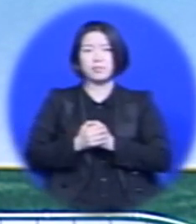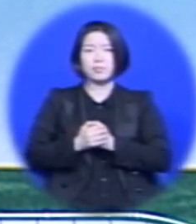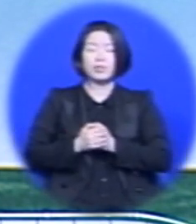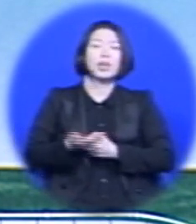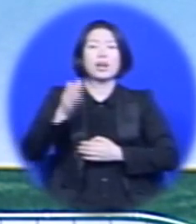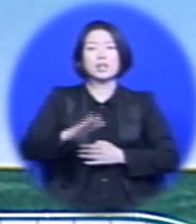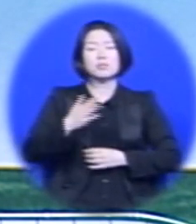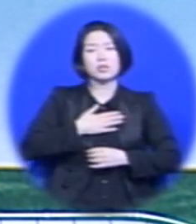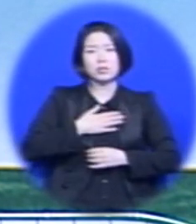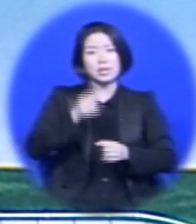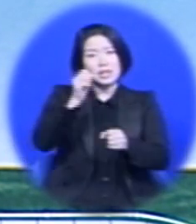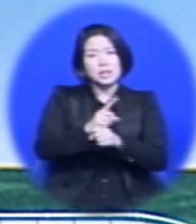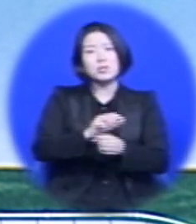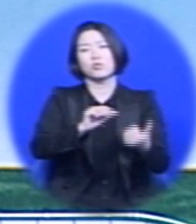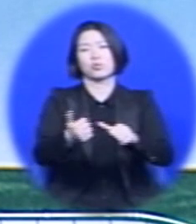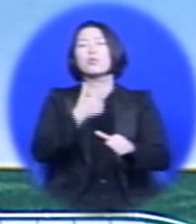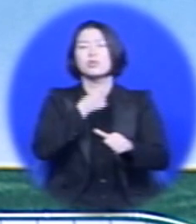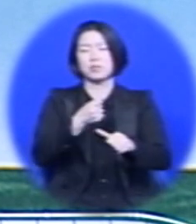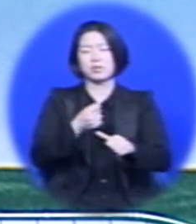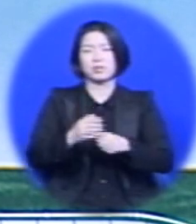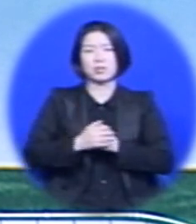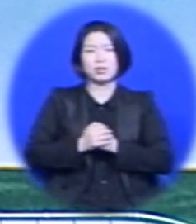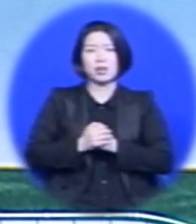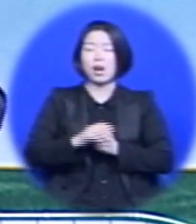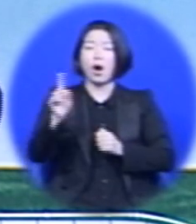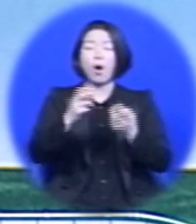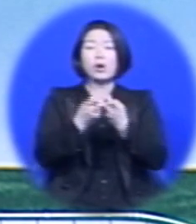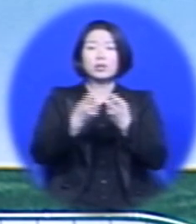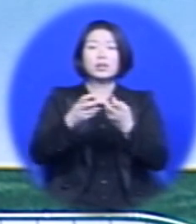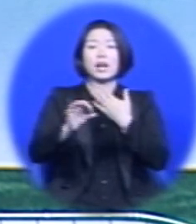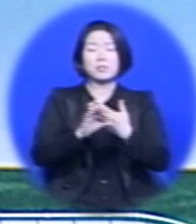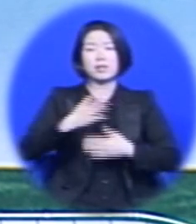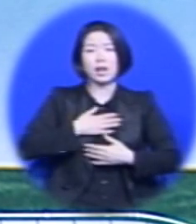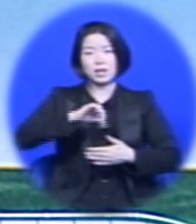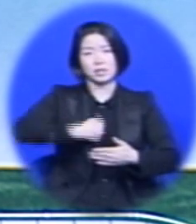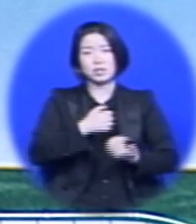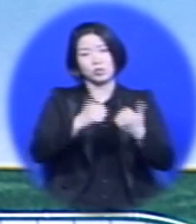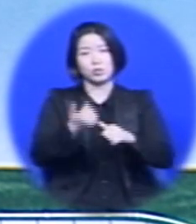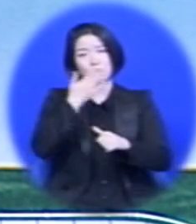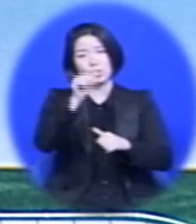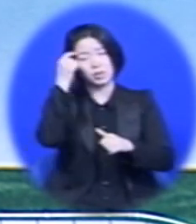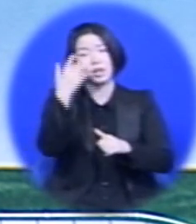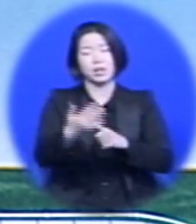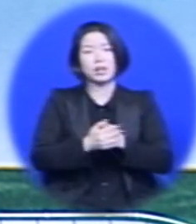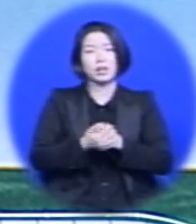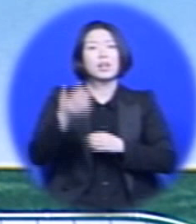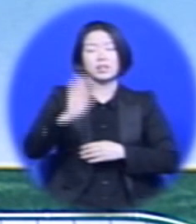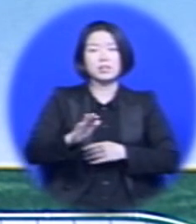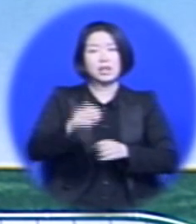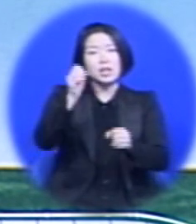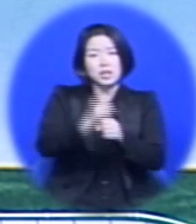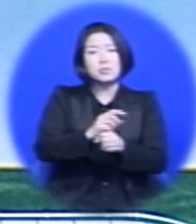근데 저는 이미 죽고 싶었어요 어떻게 하면 나 자신을 죽일 수 있냐 말 근데 이미